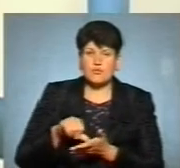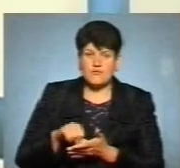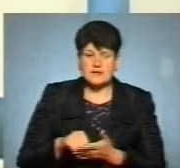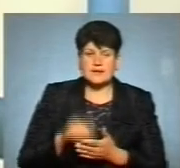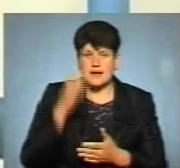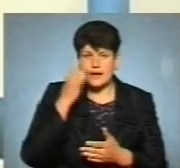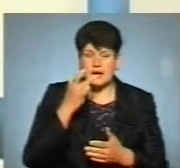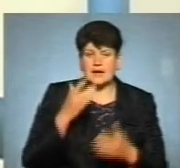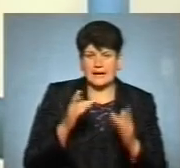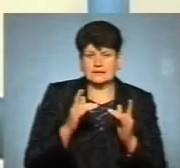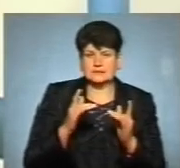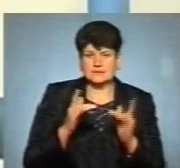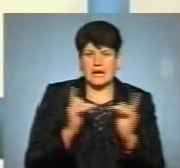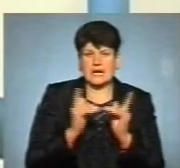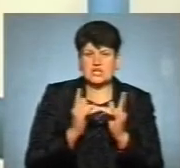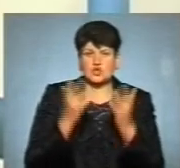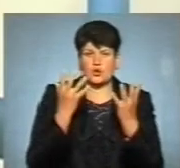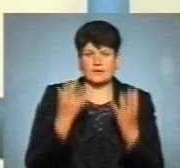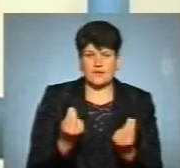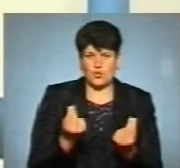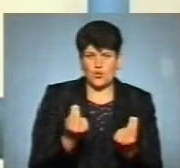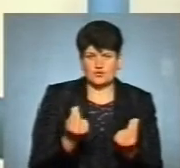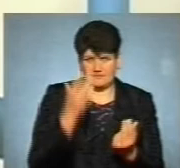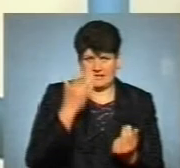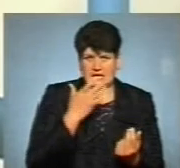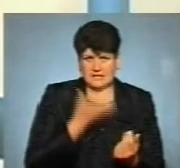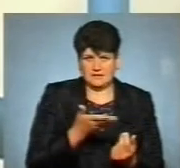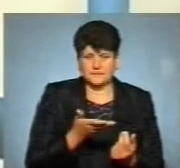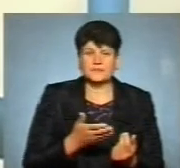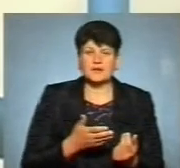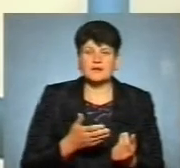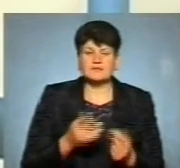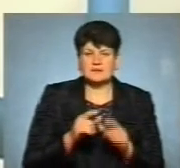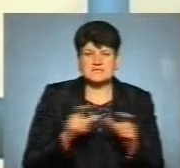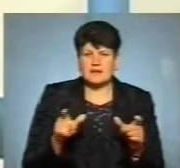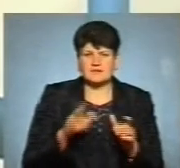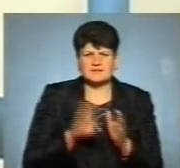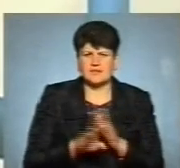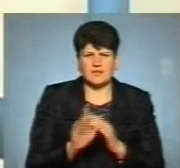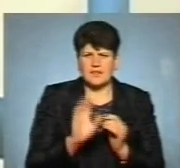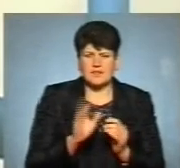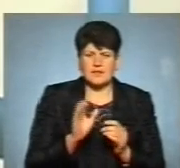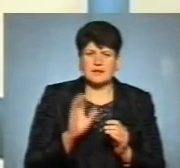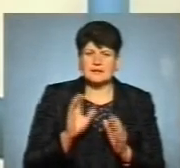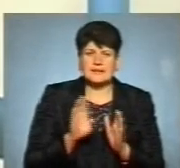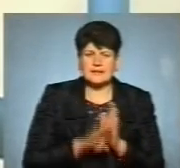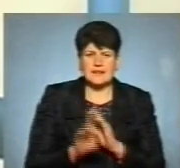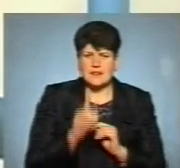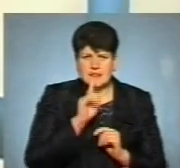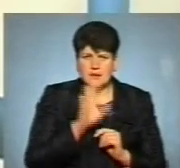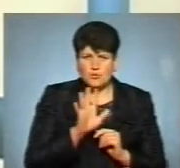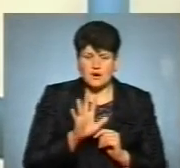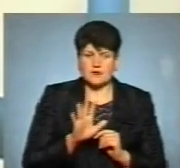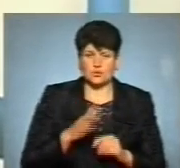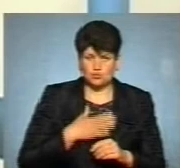ліжко дня порівняно зі всією Україною в наших оздоровчих закладах, хоча це не каже, що у нас заклади якісь там гірші, ніж в інших областях. Це неправда,